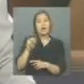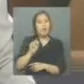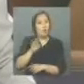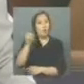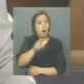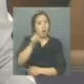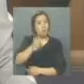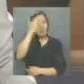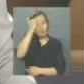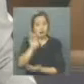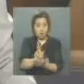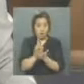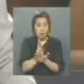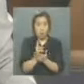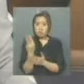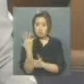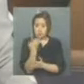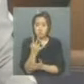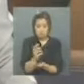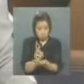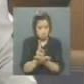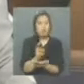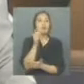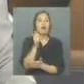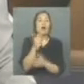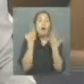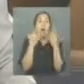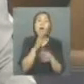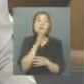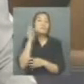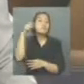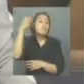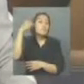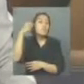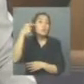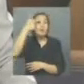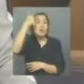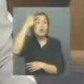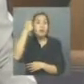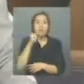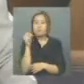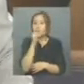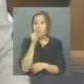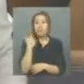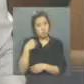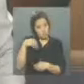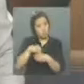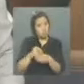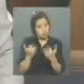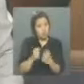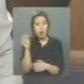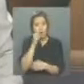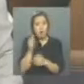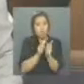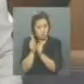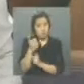ารางวัลใหญ่ไปถึง4รางวัลด้วยกันนะคะและหากวินนี่ฮูสตันยังมีชีวิตอยู่แน่นอนว่าเธอจะต้องอยู่ในงานนี้นะคะดังนั้น